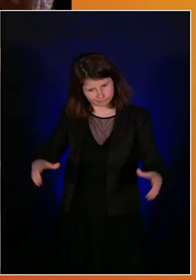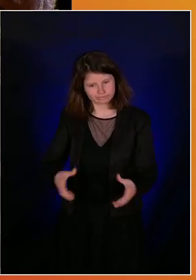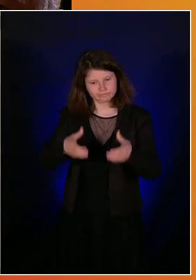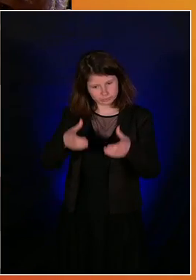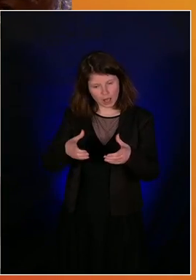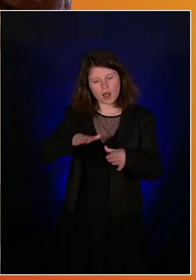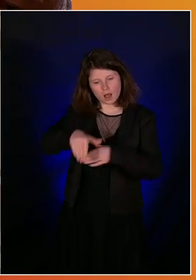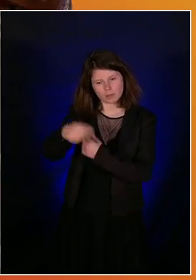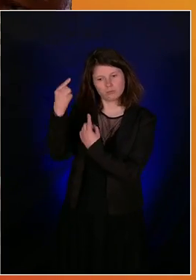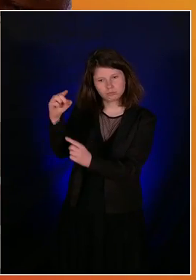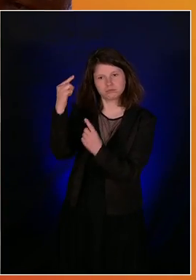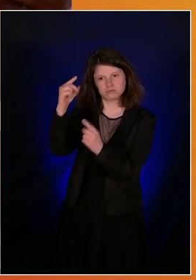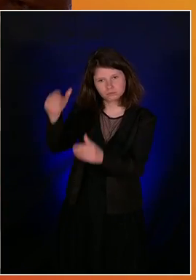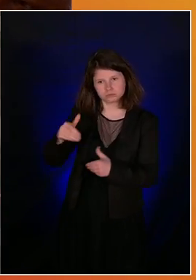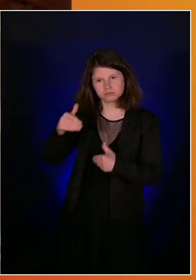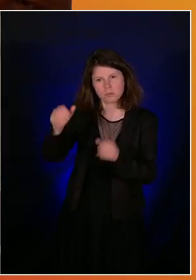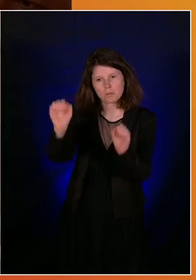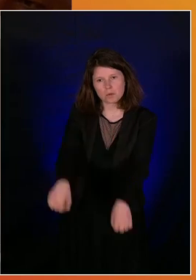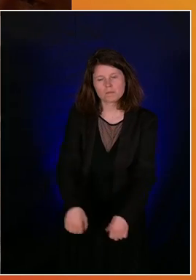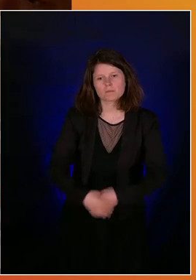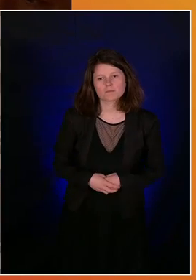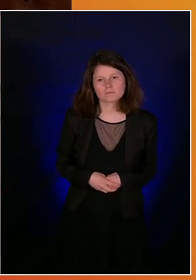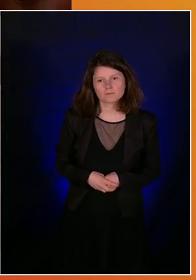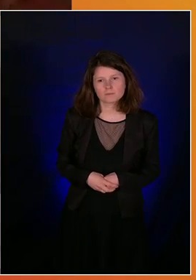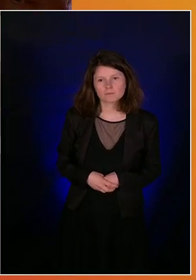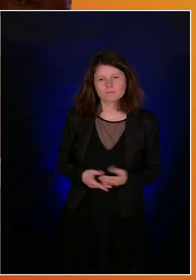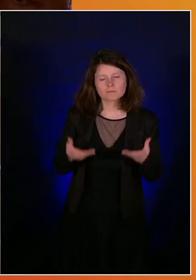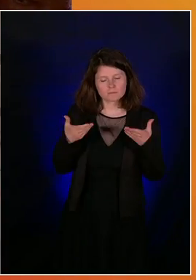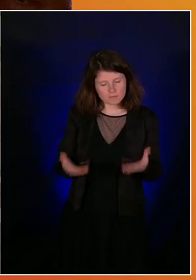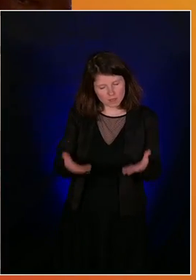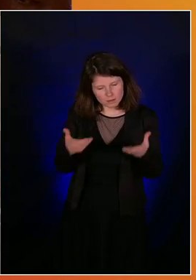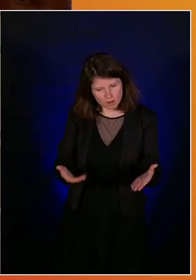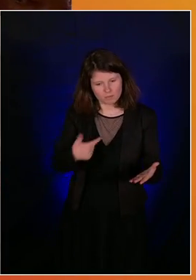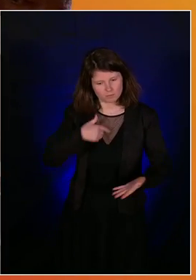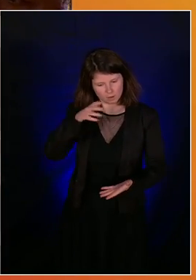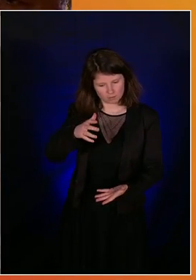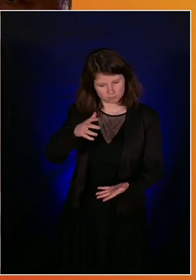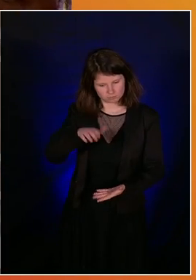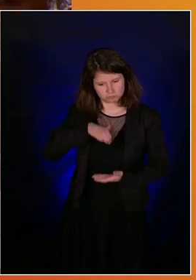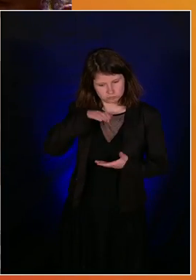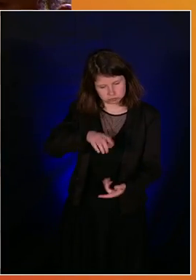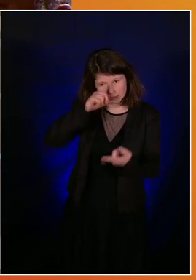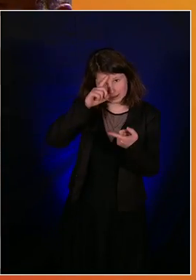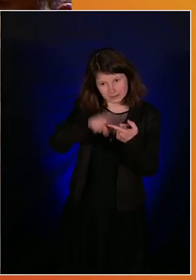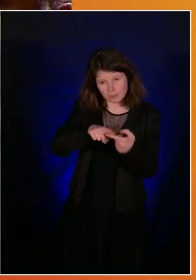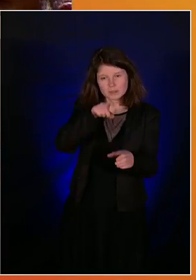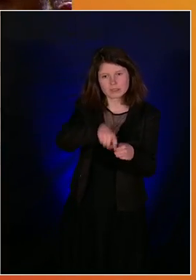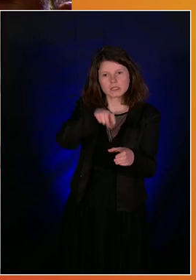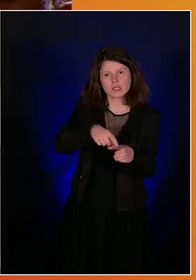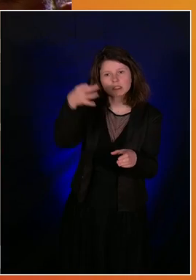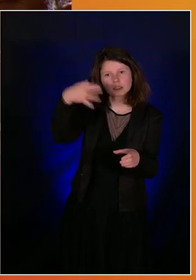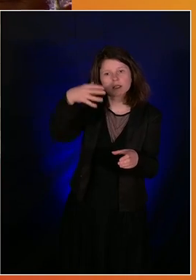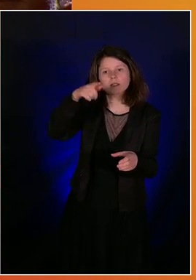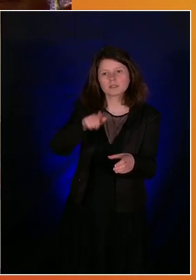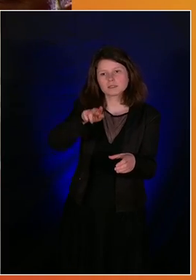à venir et maintenant je vais parler plus particulièrement du syndicat de la centrale de Gardane si ça